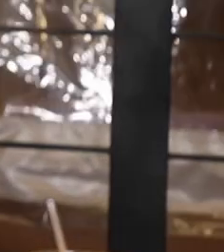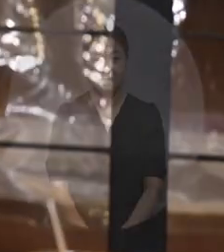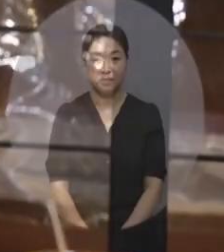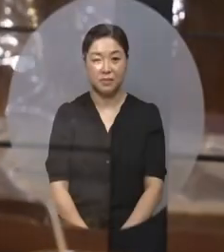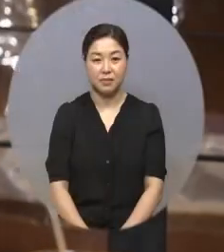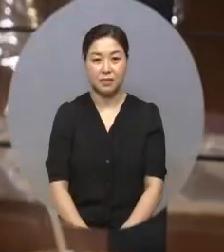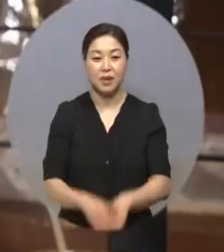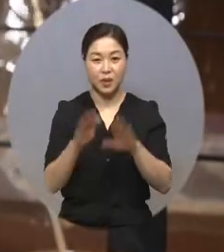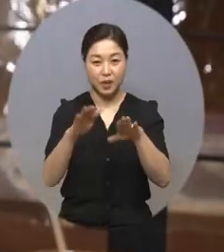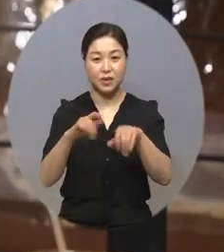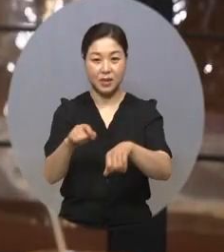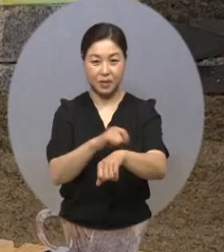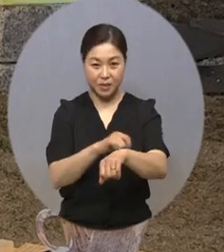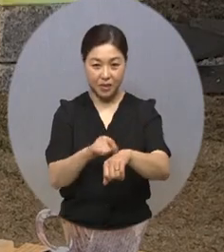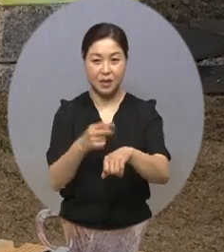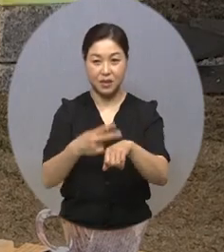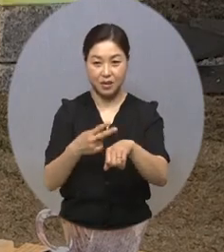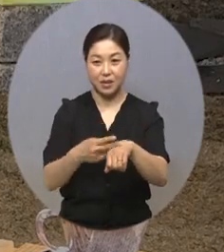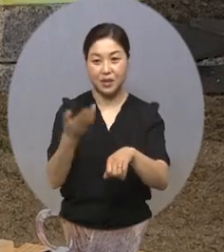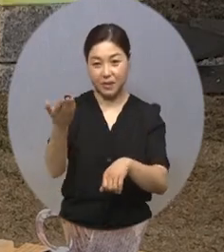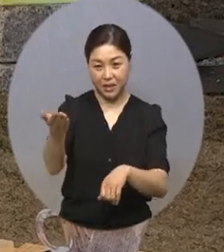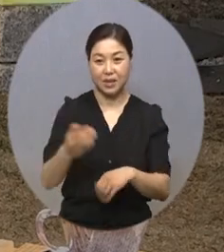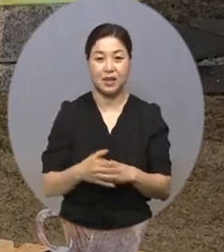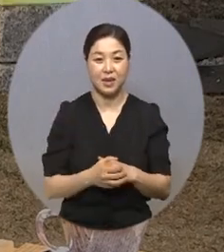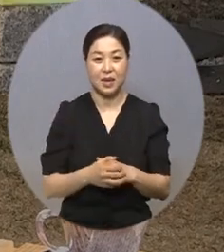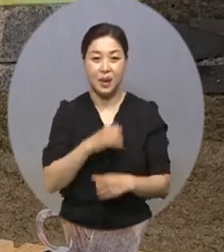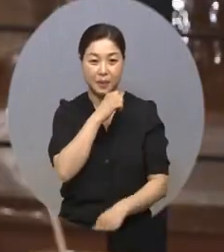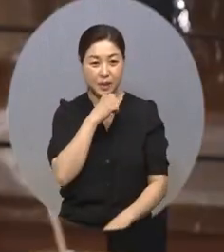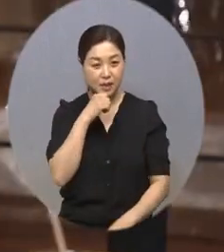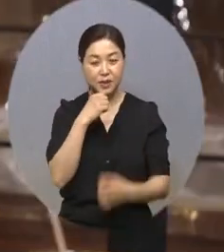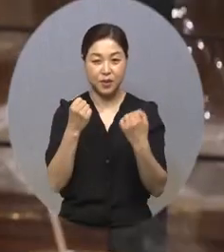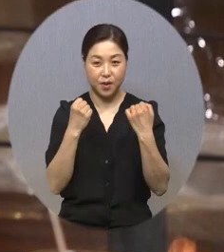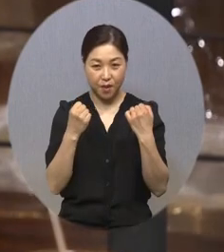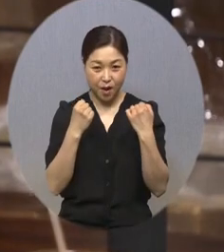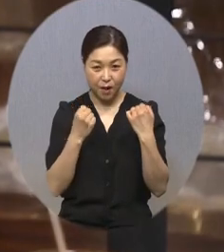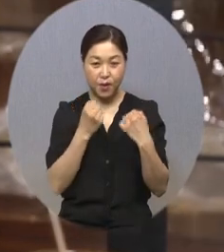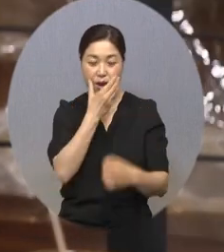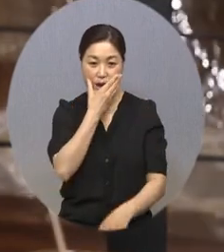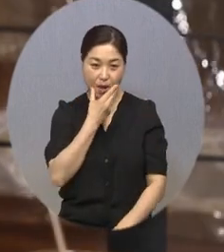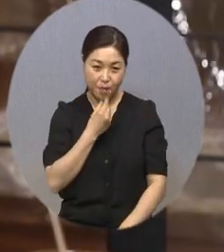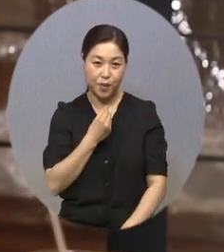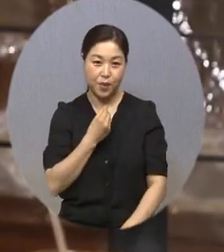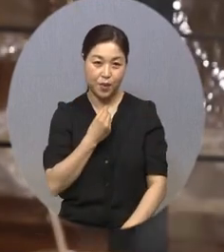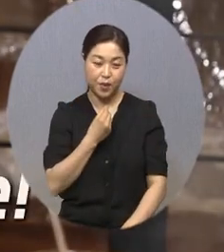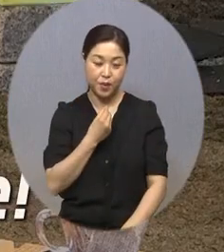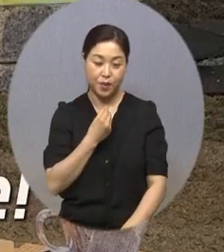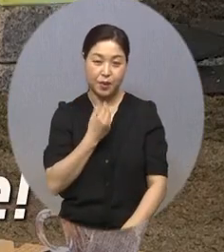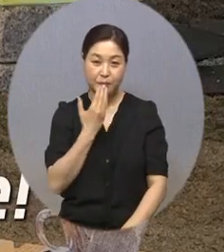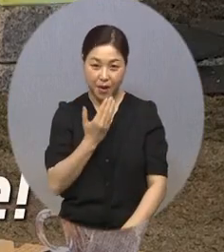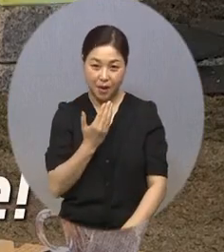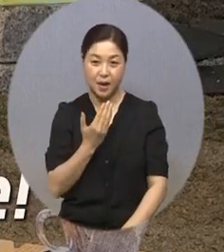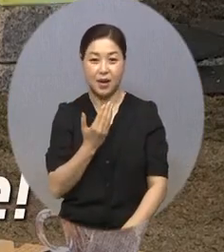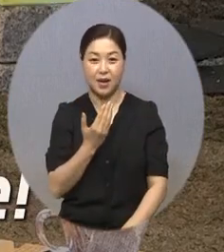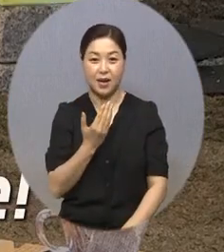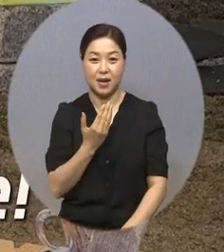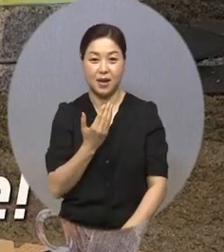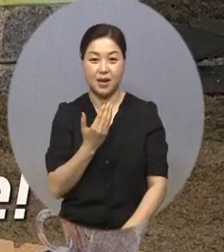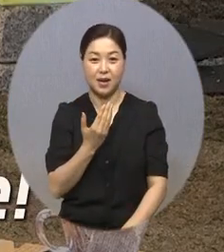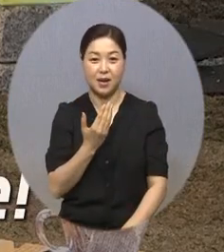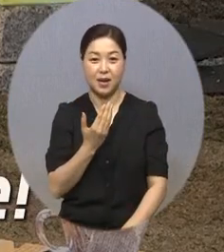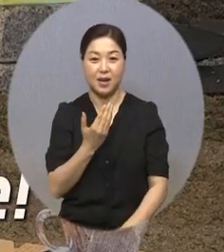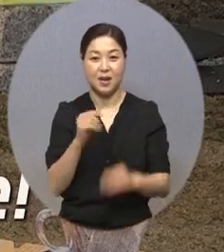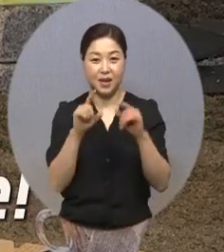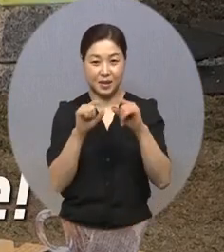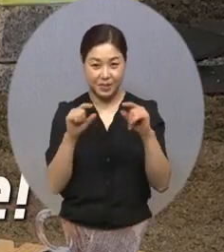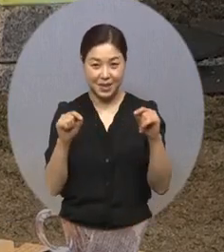제가 어느 특별히 샘한테 4 맛있고 공감하고 대목에 줄 수 있는 음식을 제가